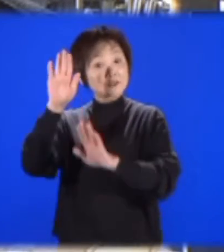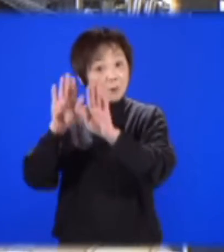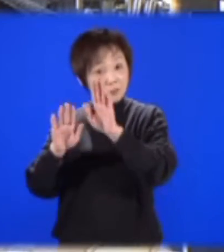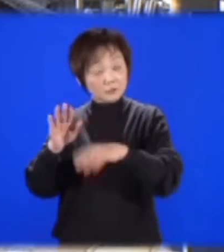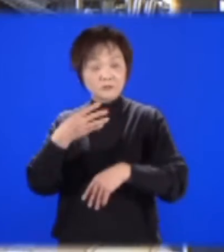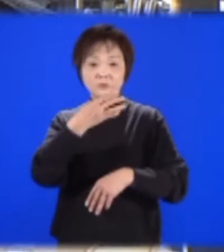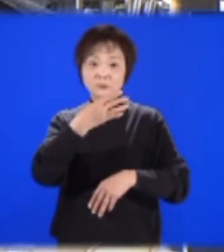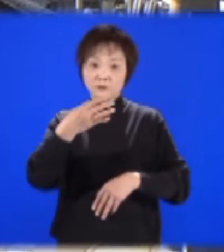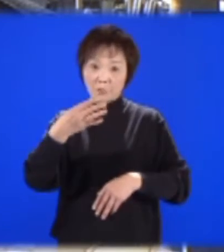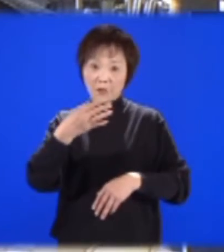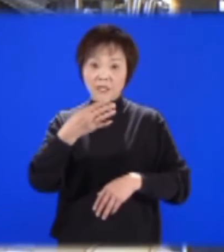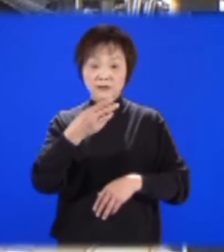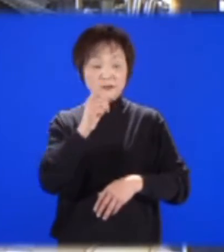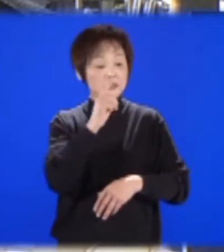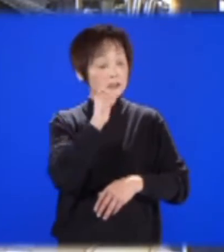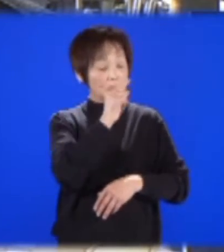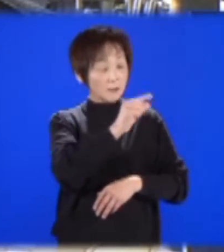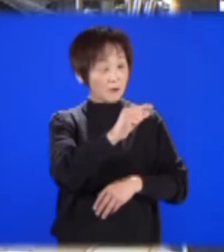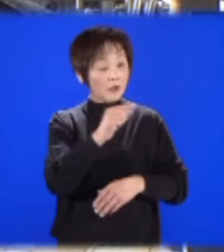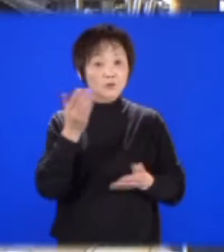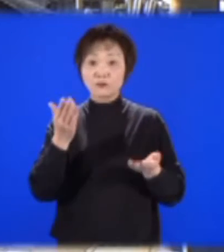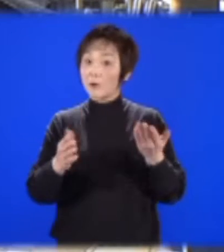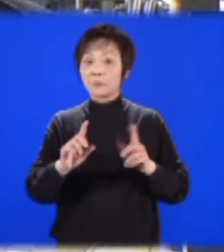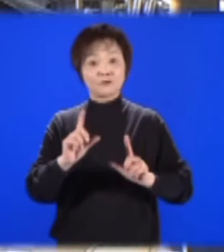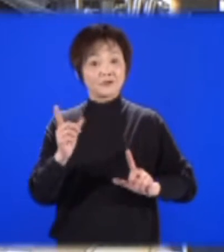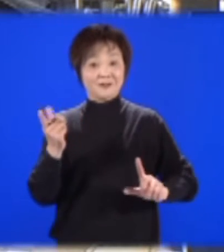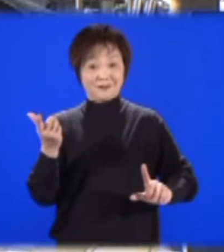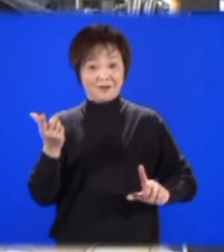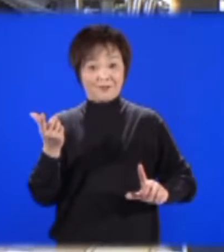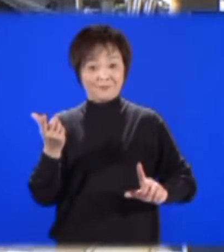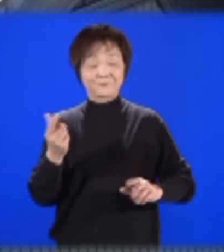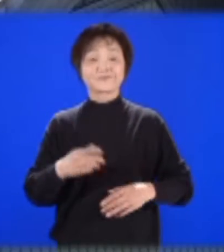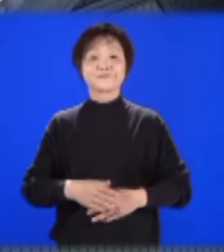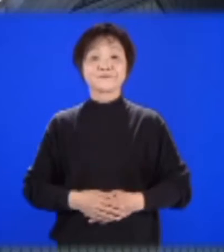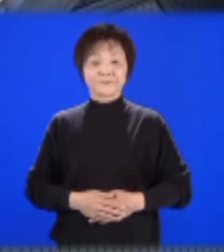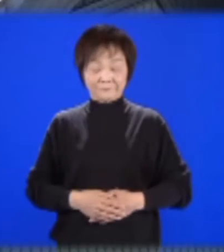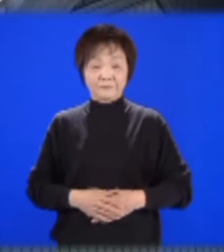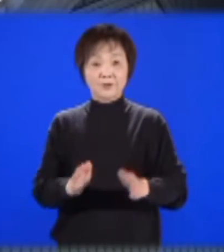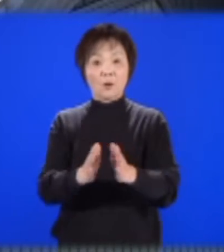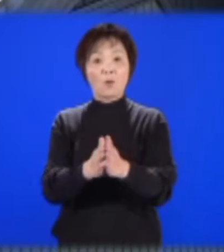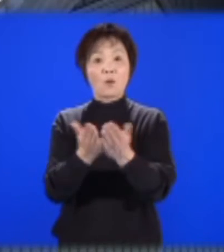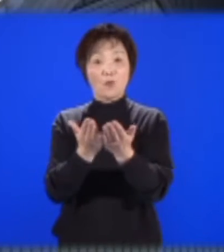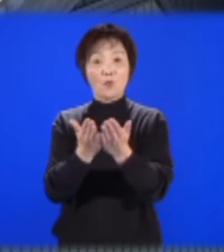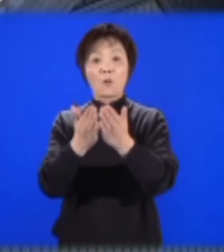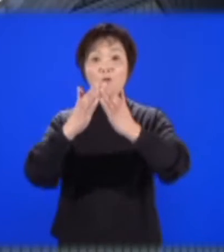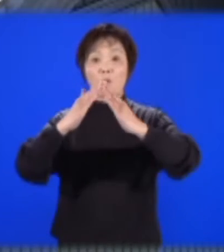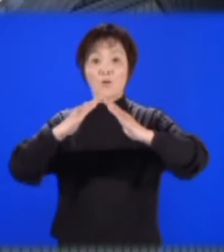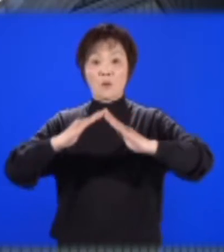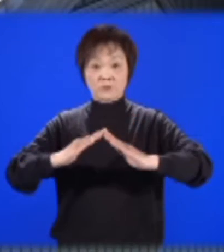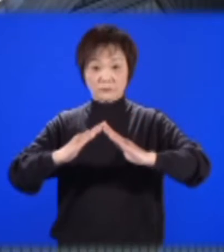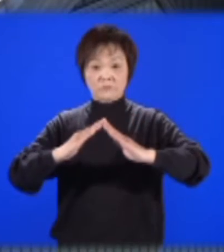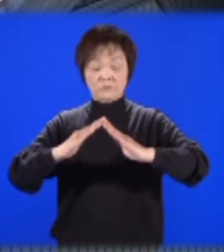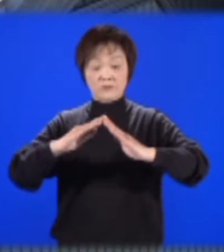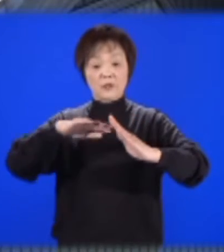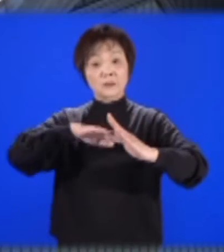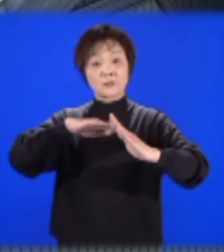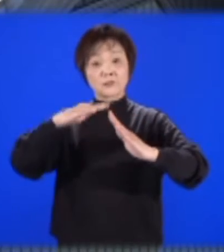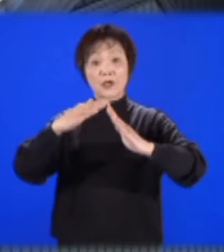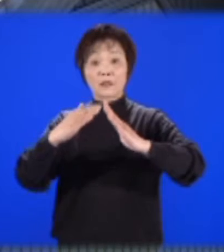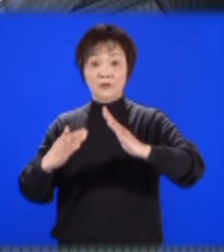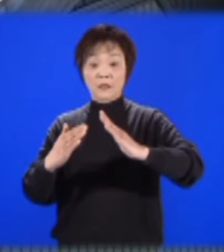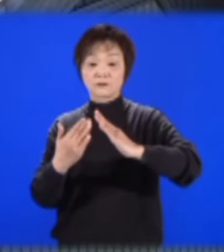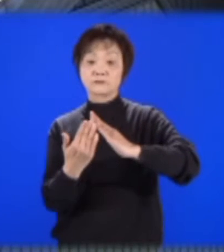ちらの方とは少し違った、趣になっているんですね。 開いた本を伏せたような切り妻屋